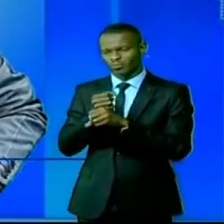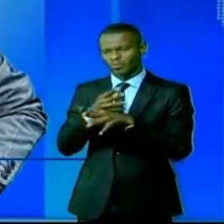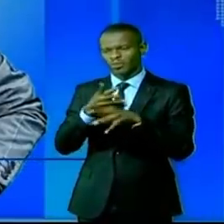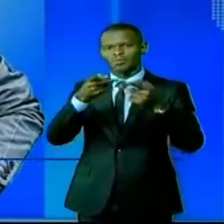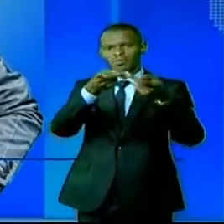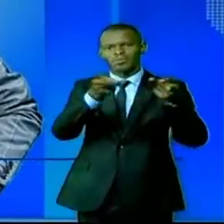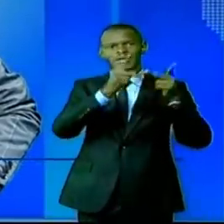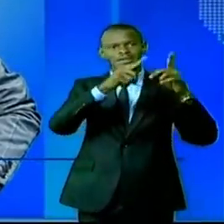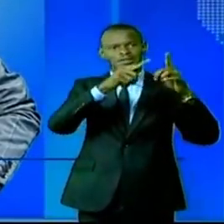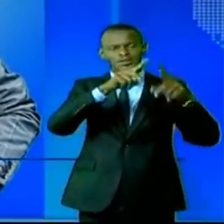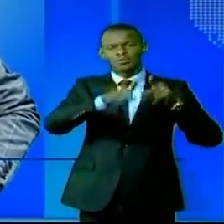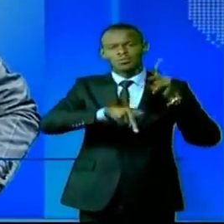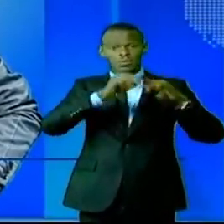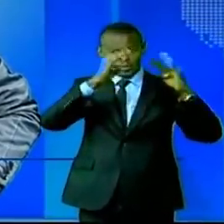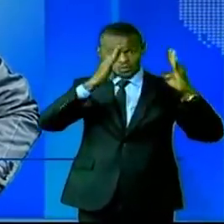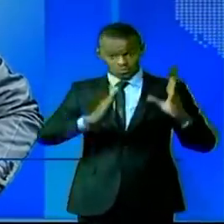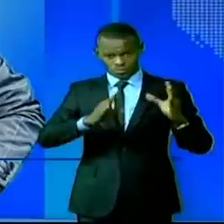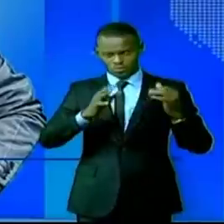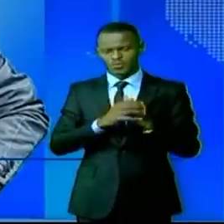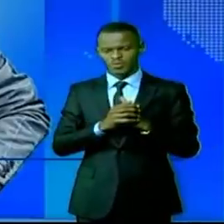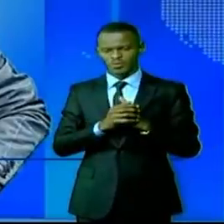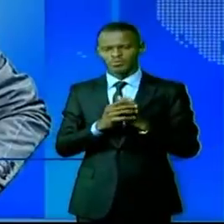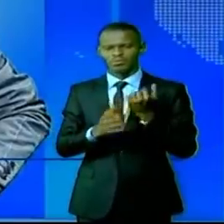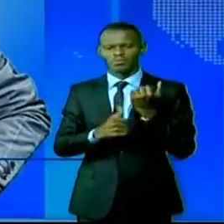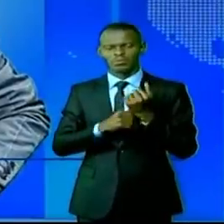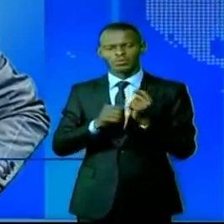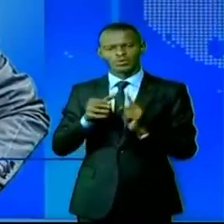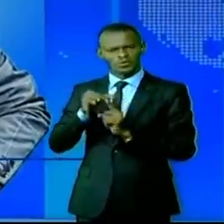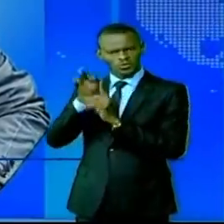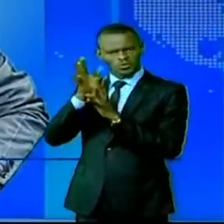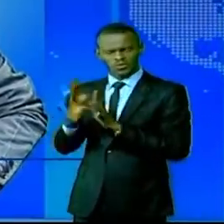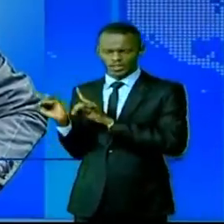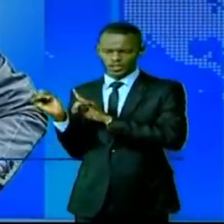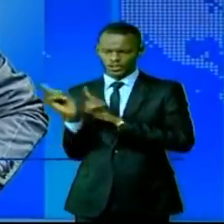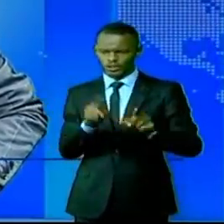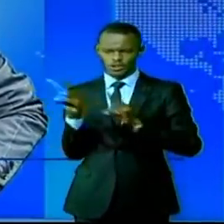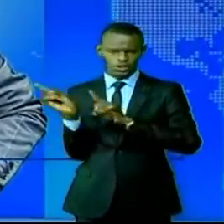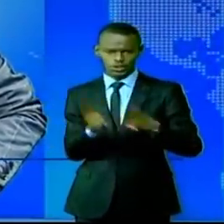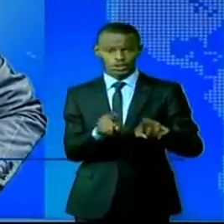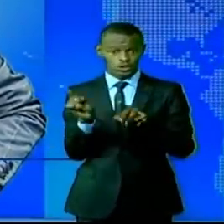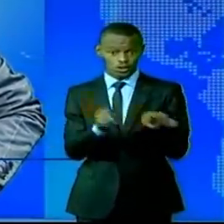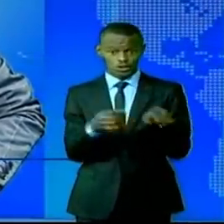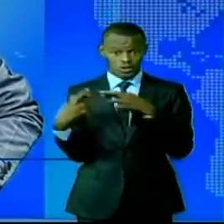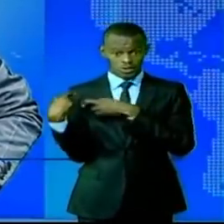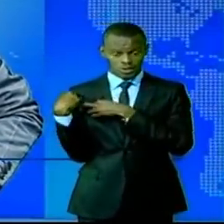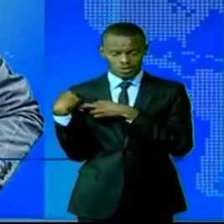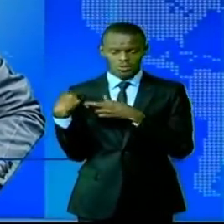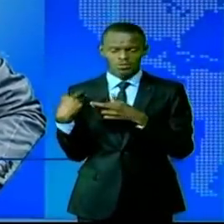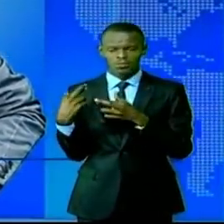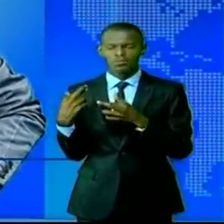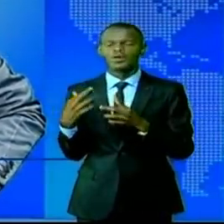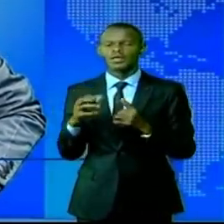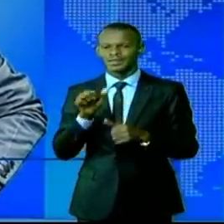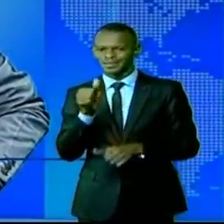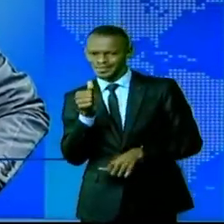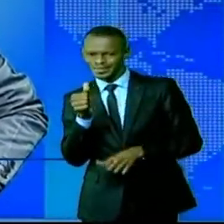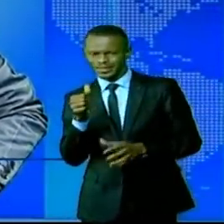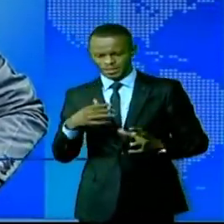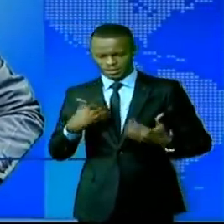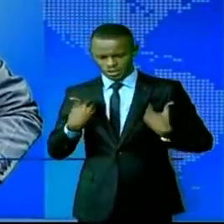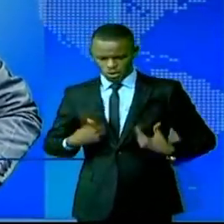Peuple. 9h40, arrivée des officiels. Et à 10h20, arrivée et exposition de la dépouille au Palais du Peuple.